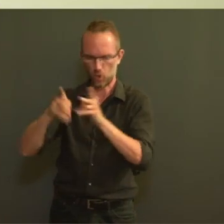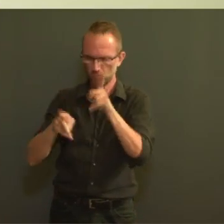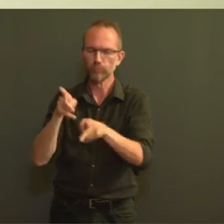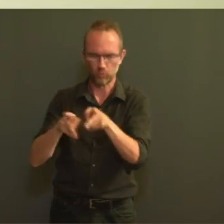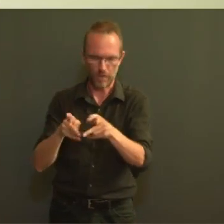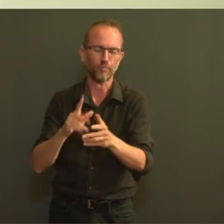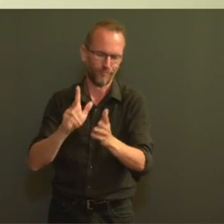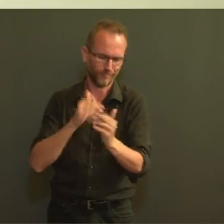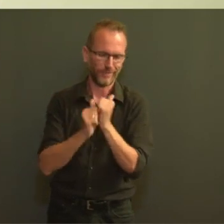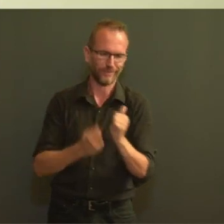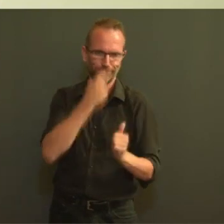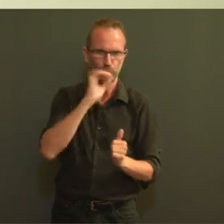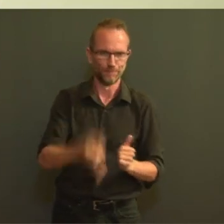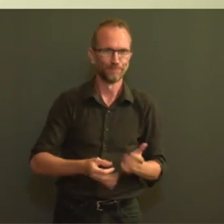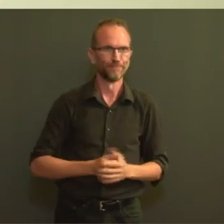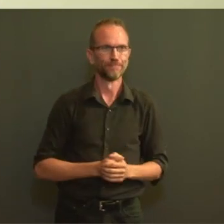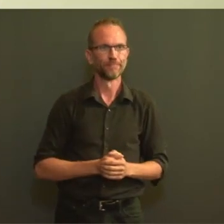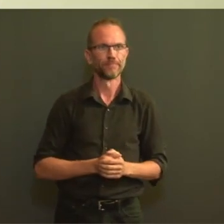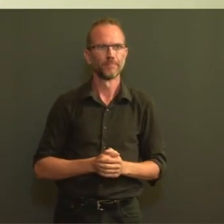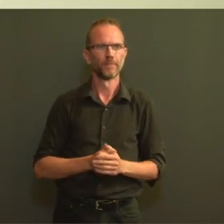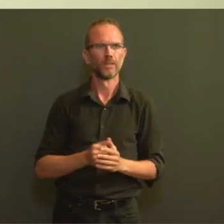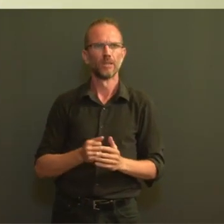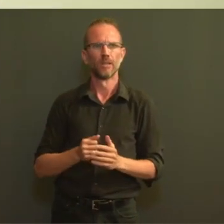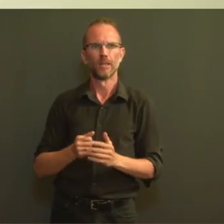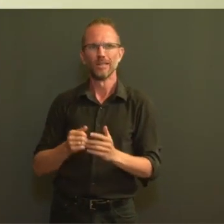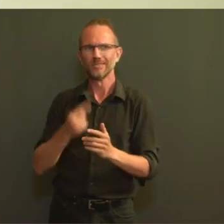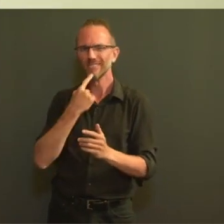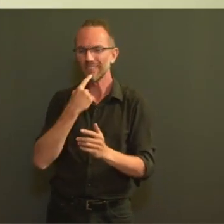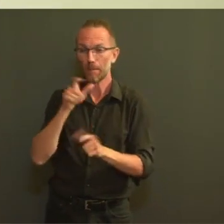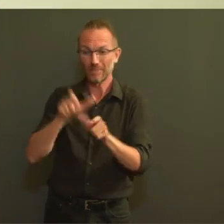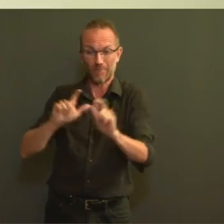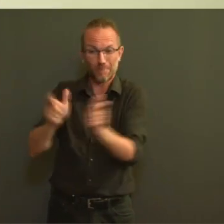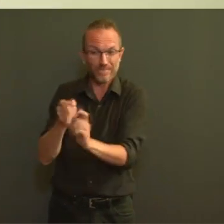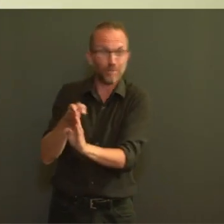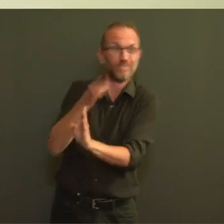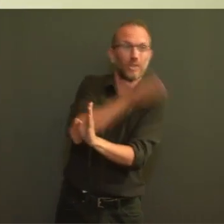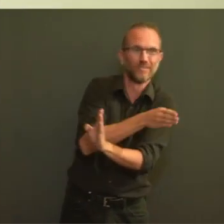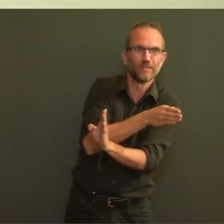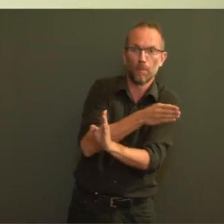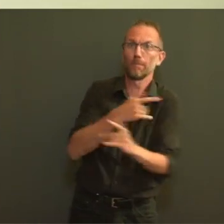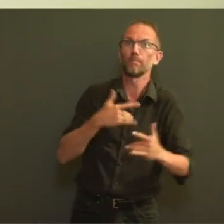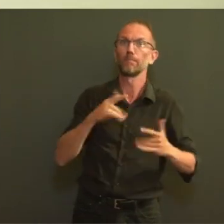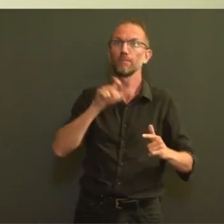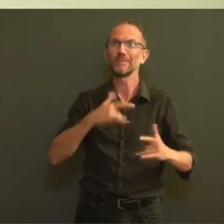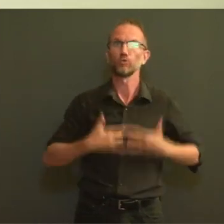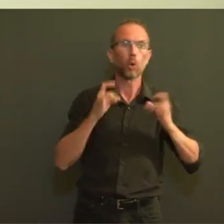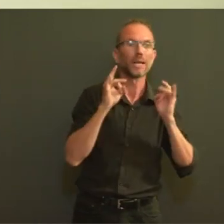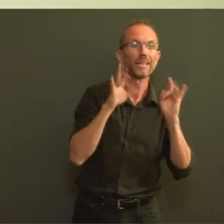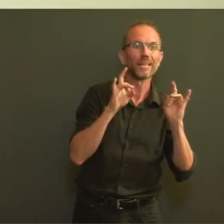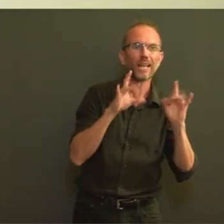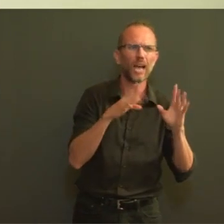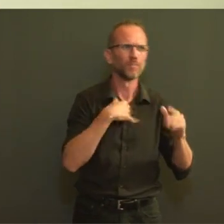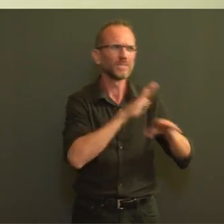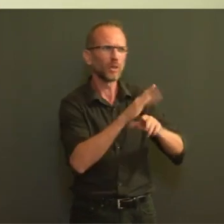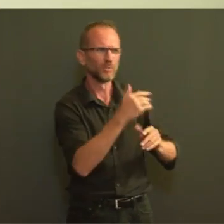Par contre, les dépistages préventifs, en l'absence de symptômes ou de signes d'épidémie au sein des entreprises, des écoles